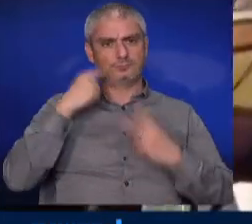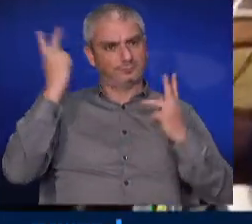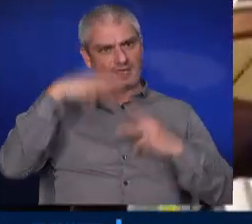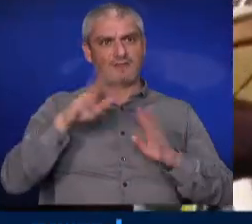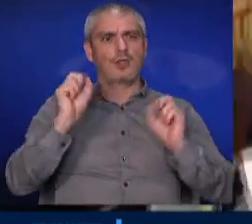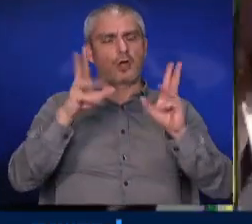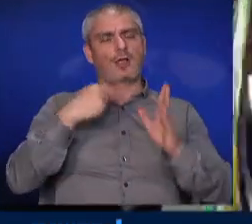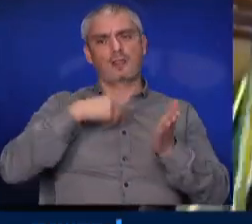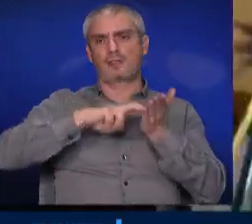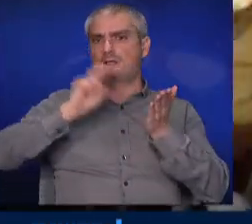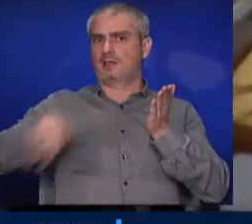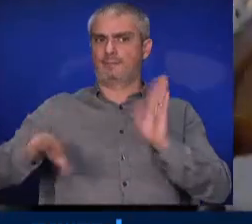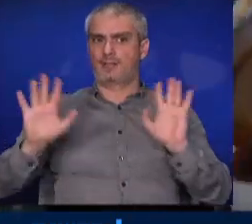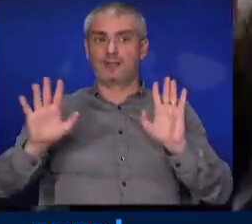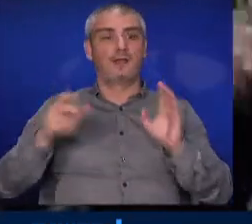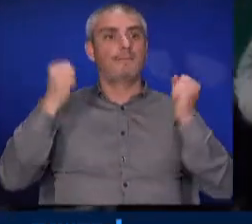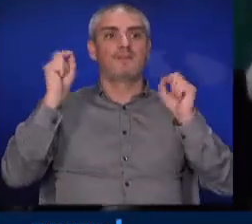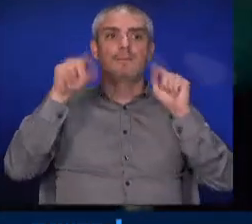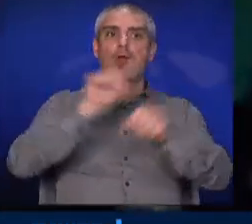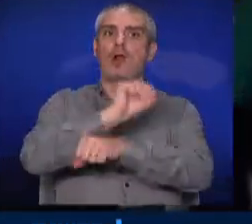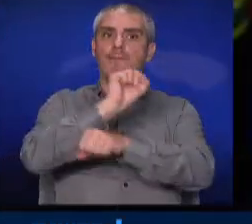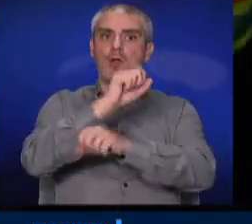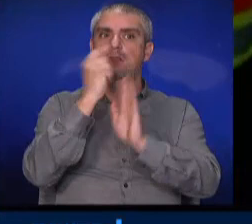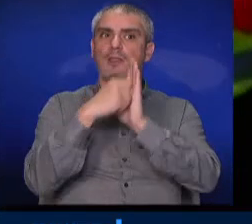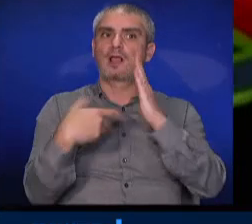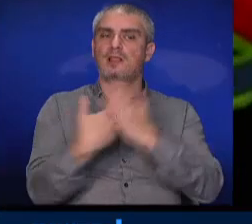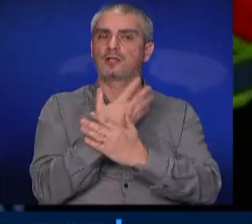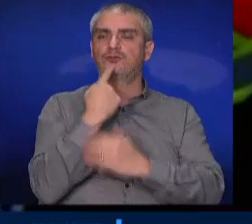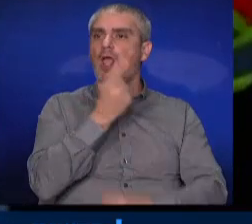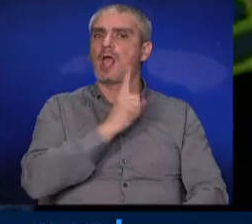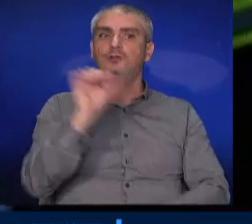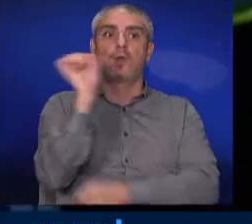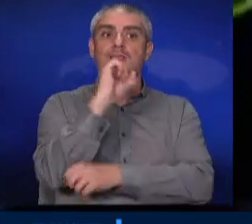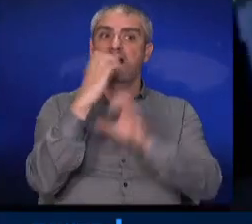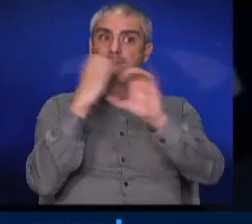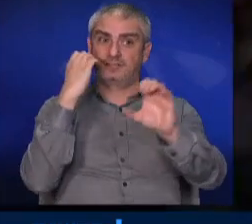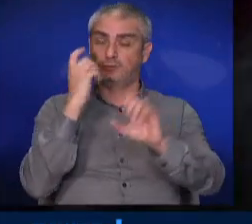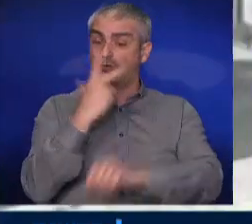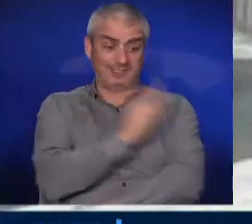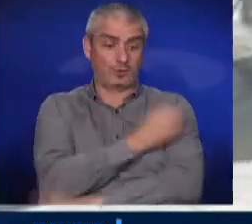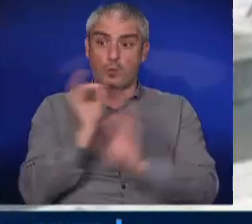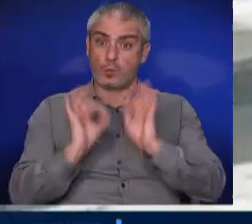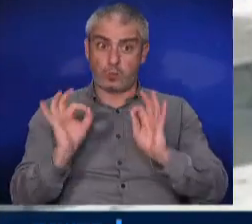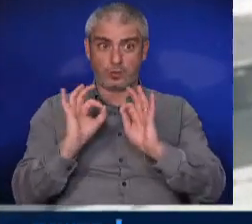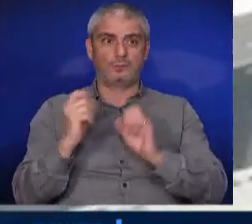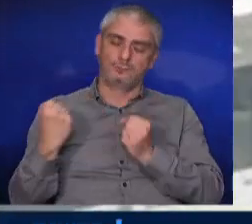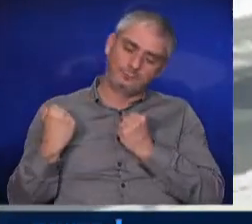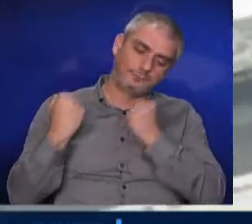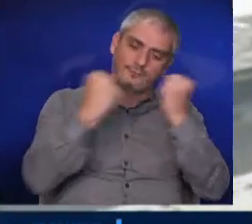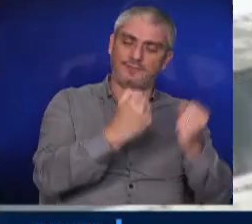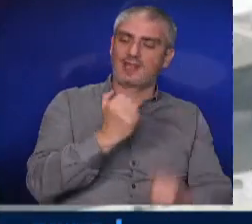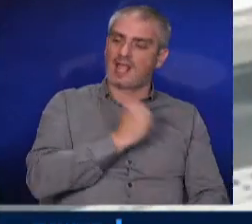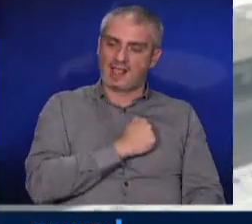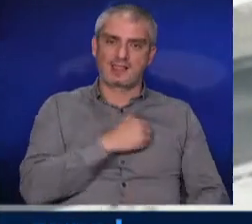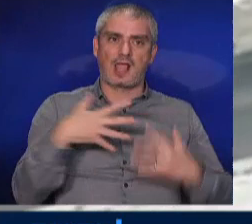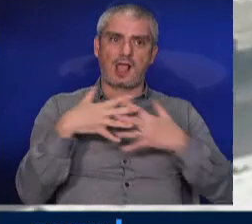okay, I will resign. המפגינים באו למחות על תקנה חדשה האוסרת על נהגי מסעיות שאינם מחוסנים לעבור את הגבול בין קנדה